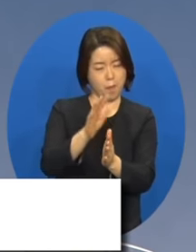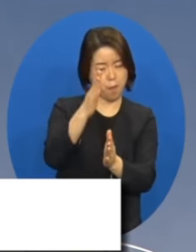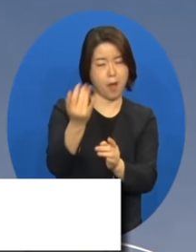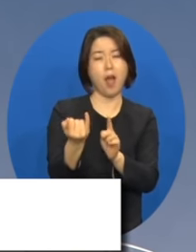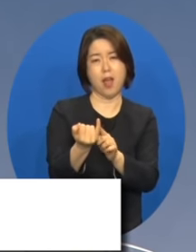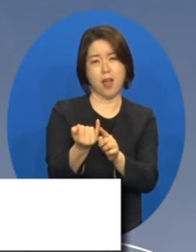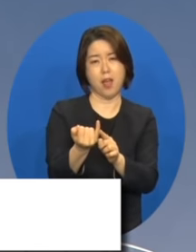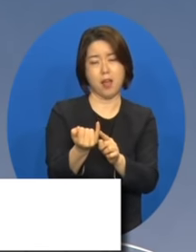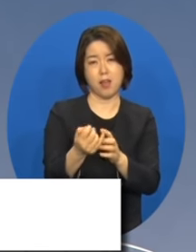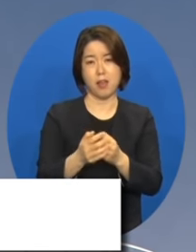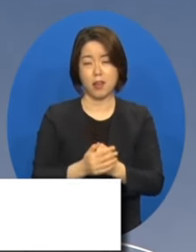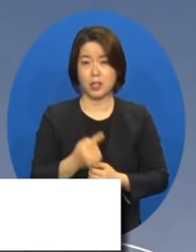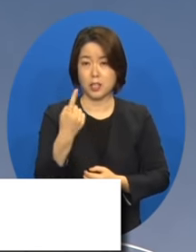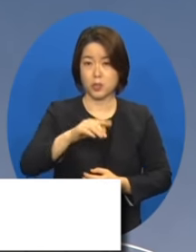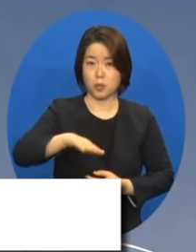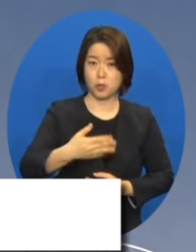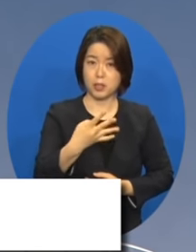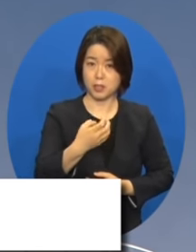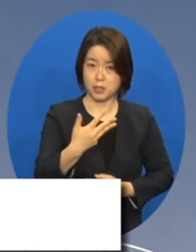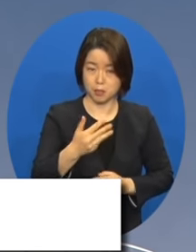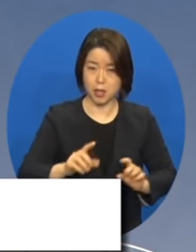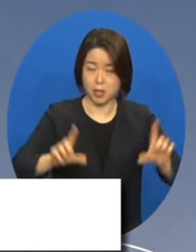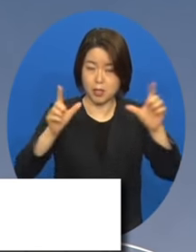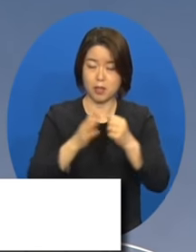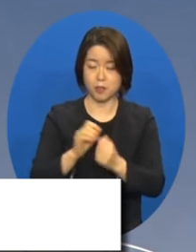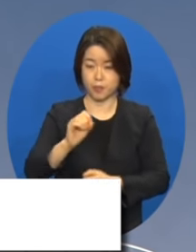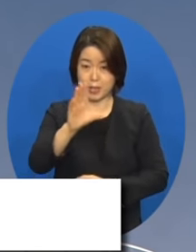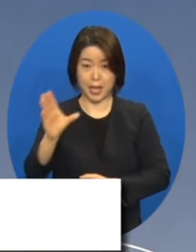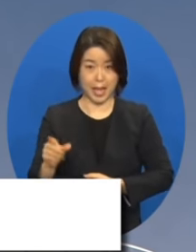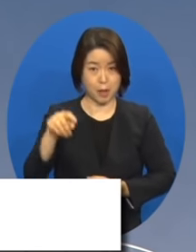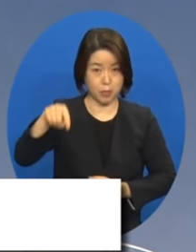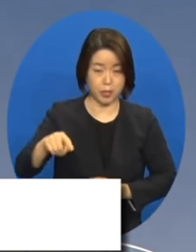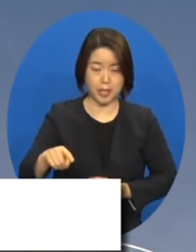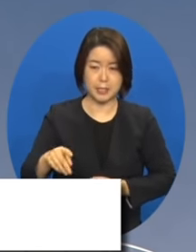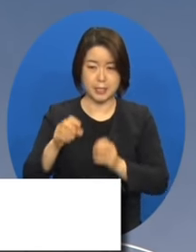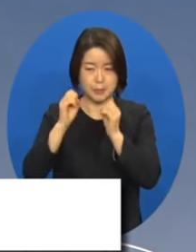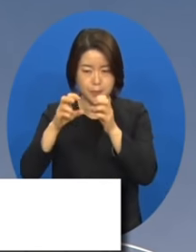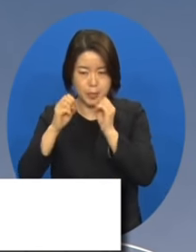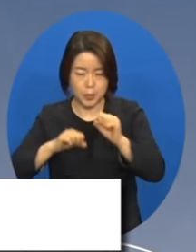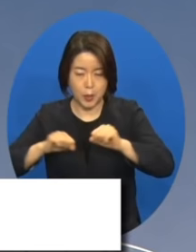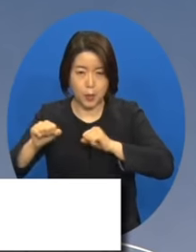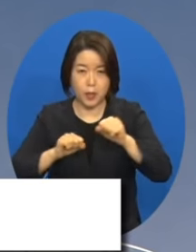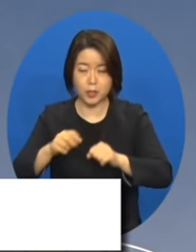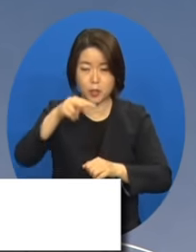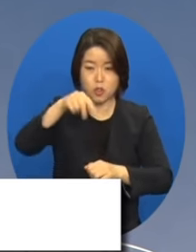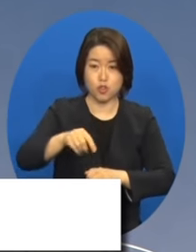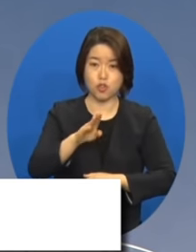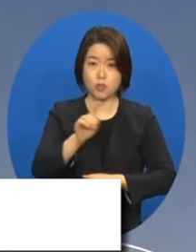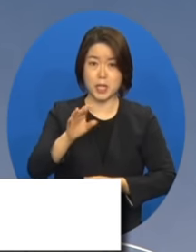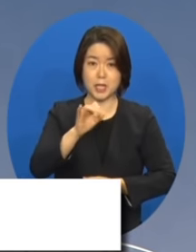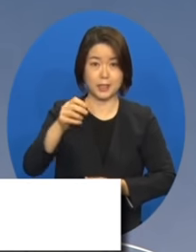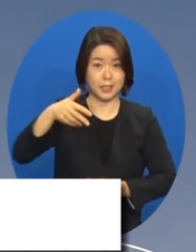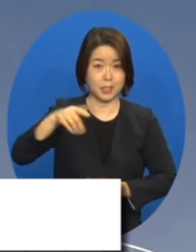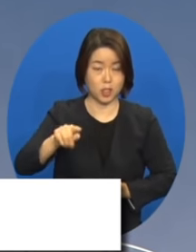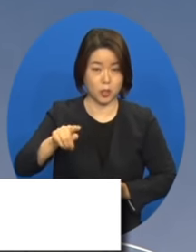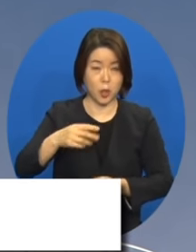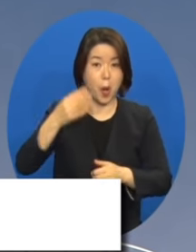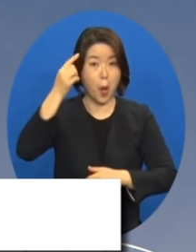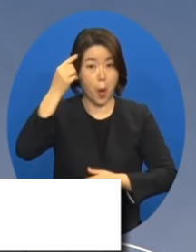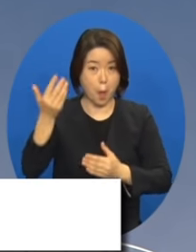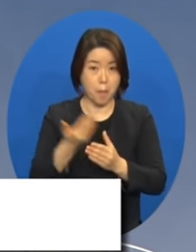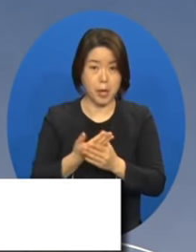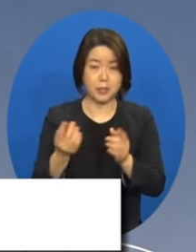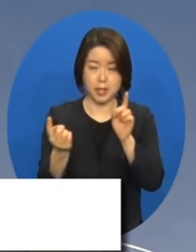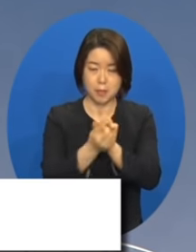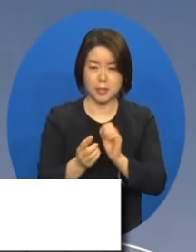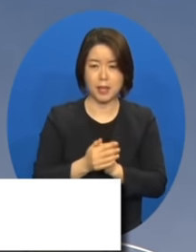1948년 아프리카에서 사회 가든 슈바이처 박사를 만나게 됩니다 유럽의 어느 작은 시골 마을에